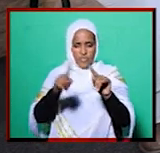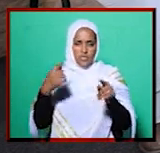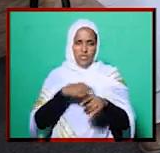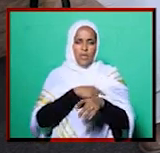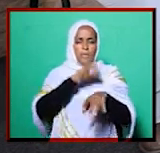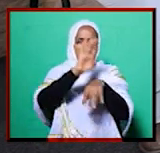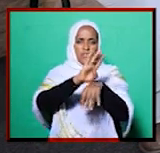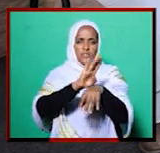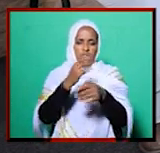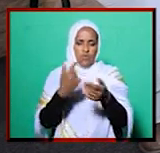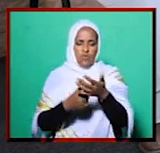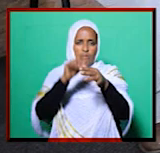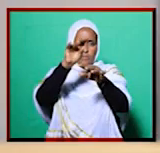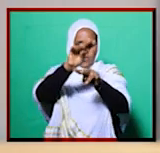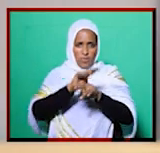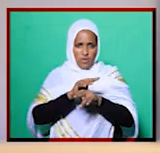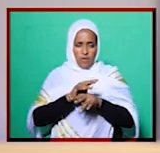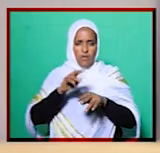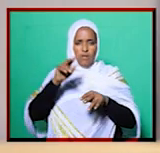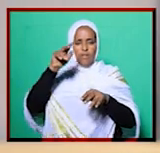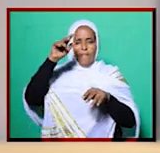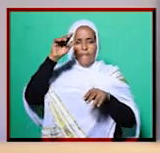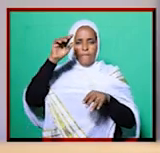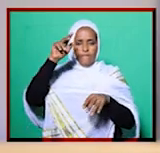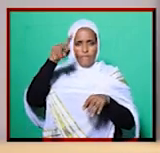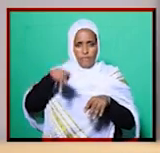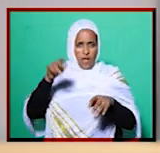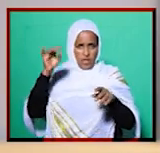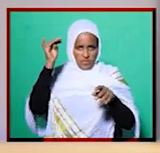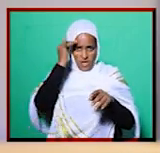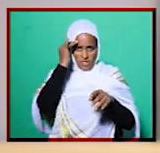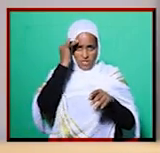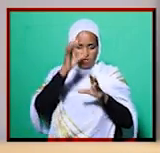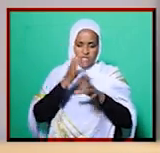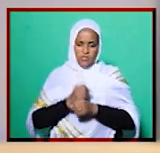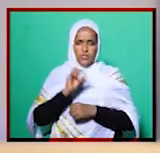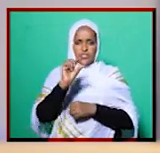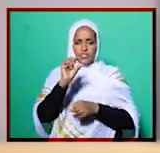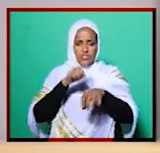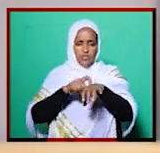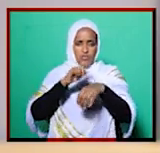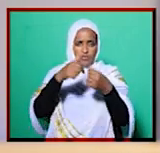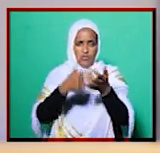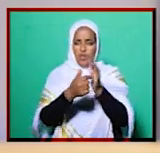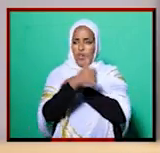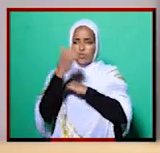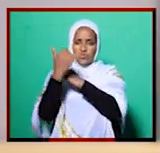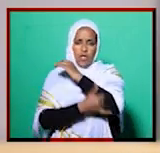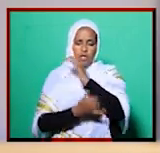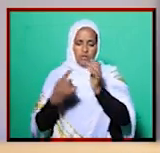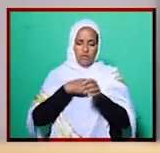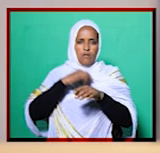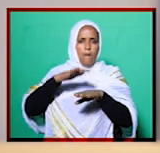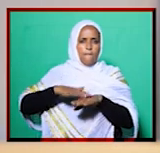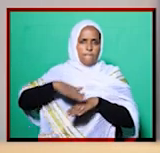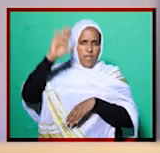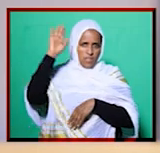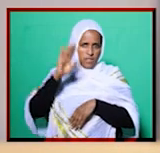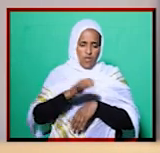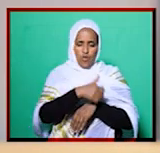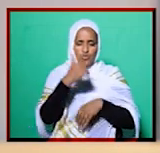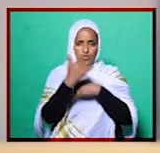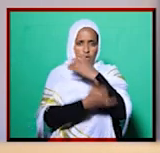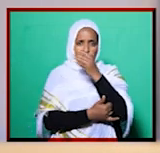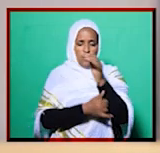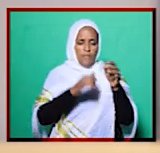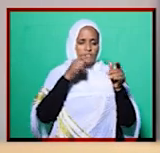አለ። አሰራሩ ግን የለም። ጉባኤ ሊቃውንቱ አሁን ቅድምም እንደተናገርኩትኝ ፍትሐ ነገሥቱን፣ ቅዱሳት መጻሕፍትን፣